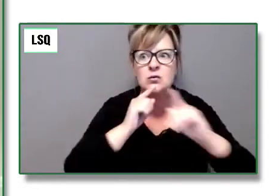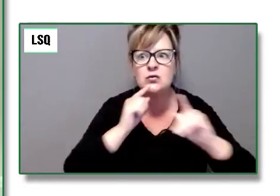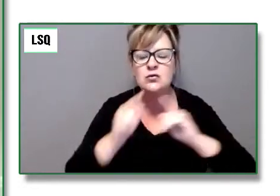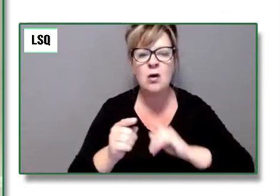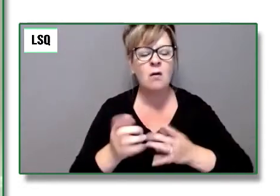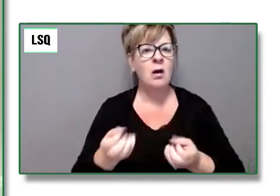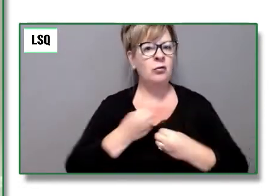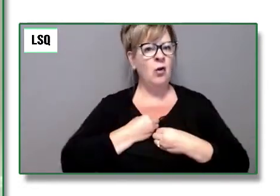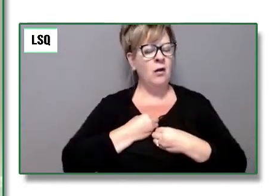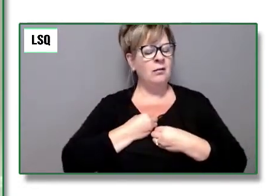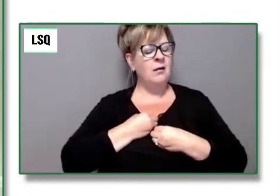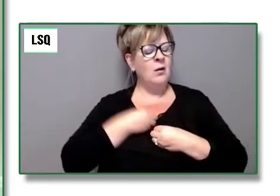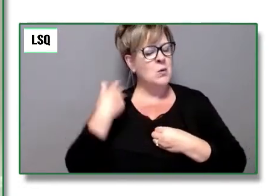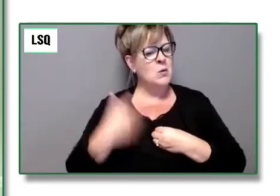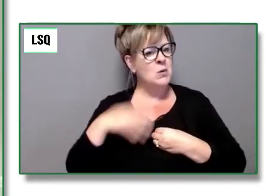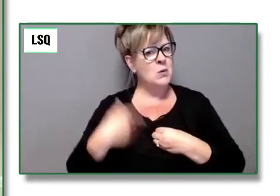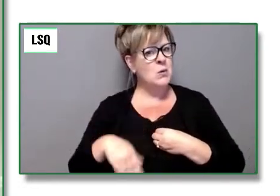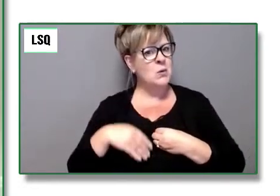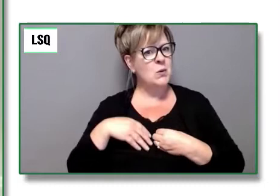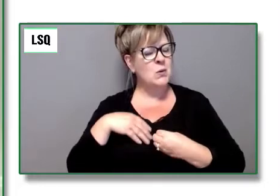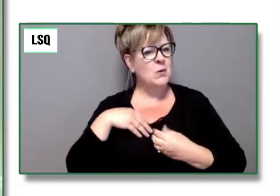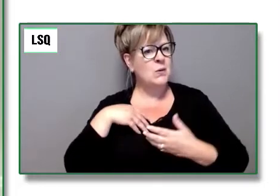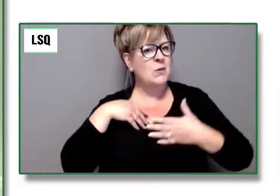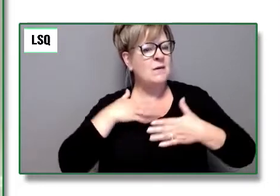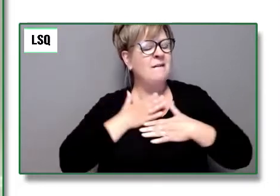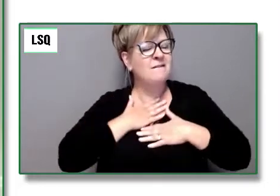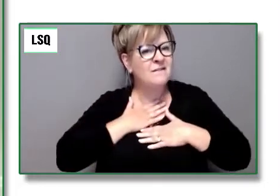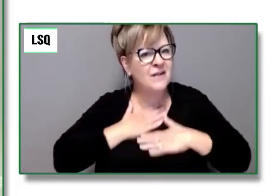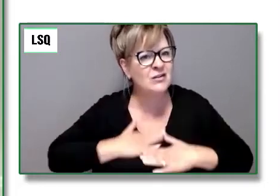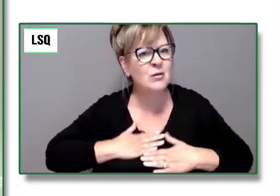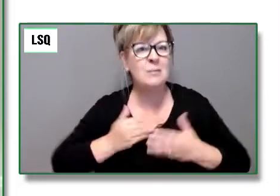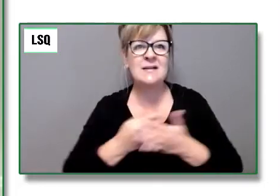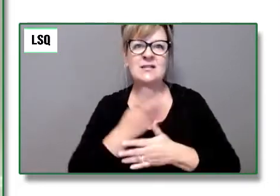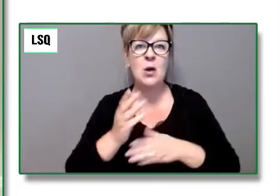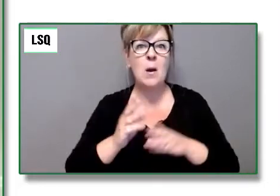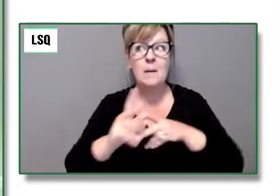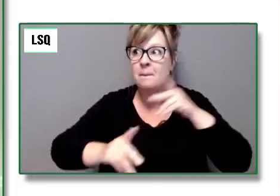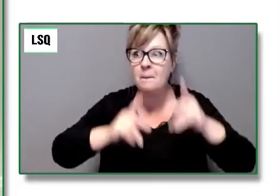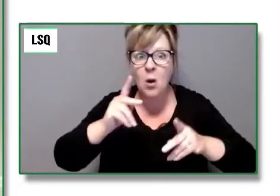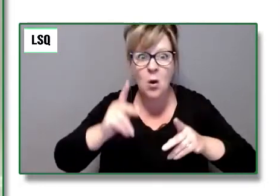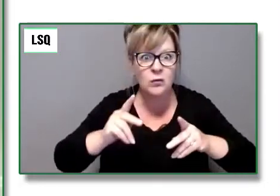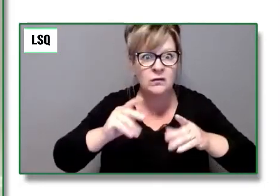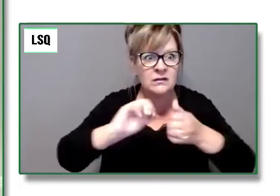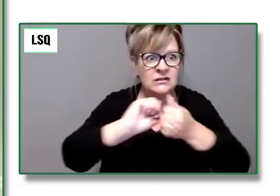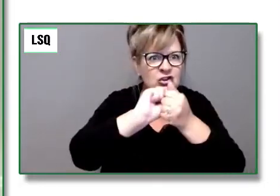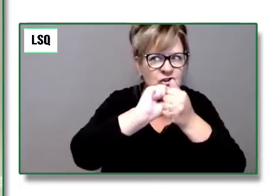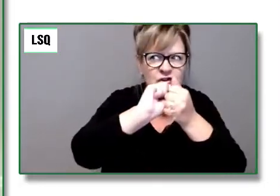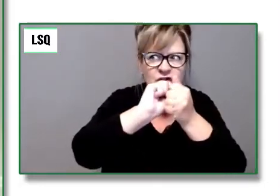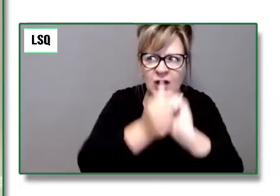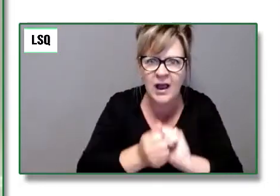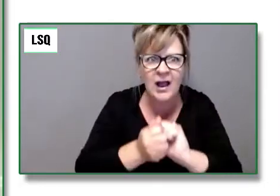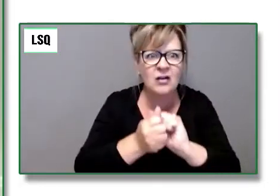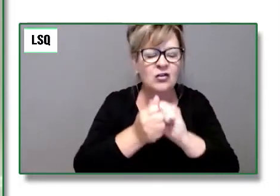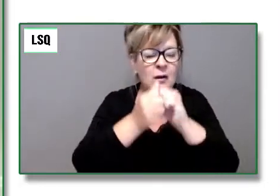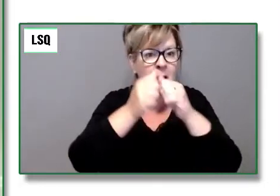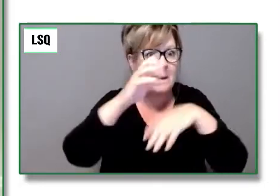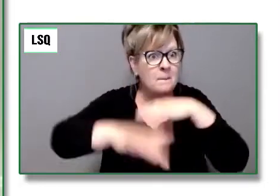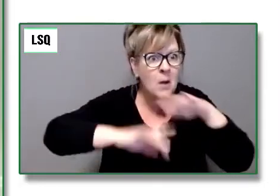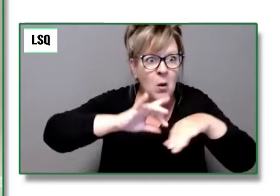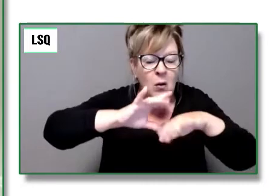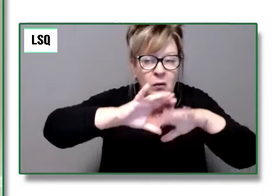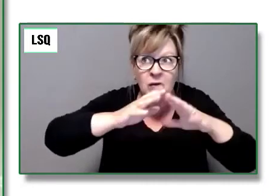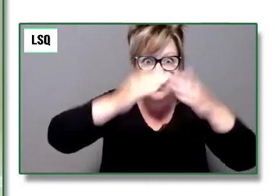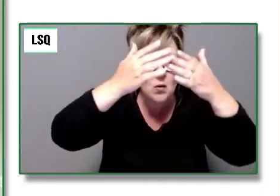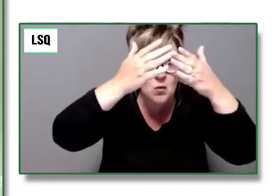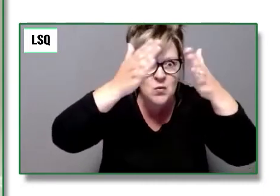que ce que nous savons en tant que personnes vivant avec un handicap, nous le savons depuis toujours, c'est